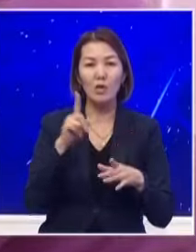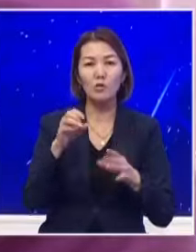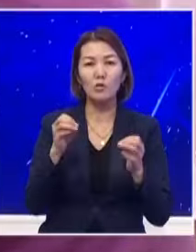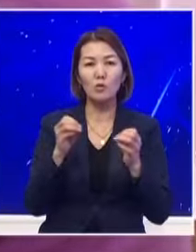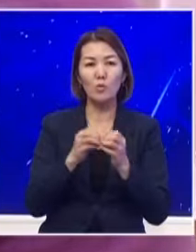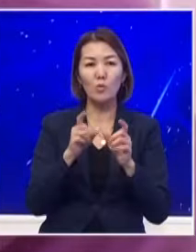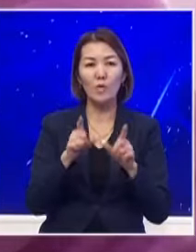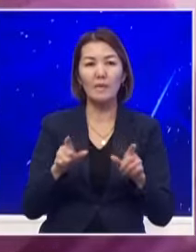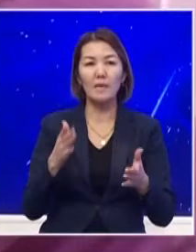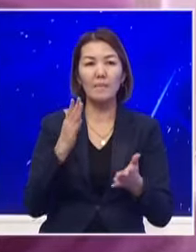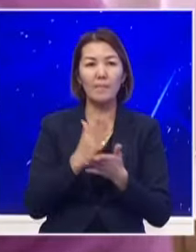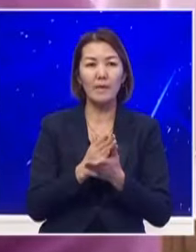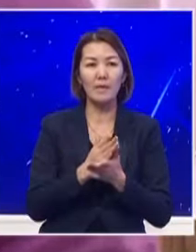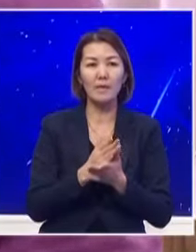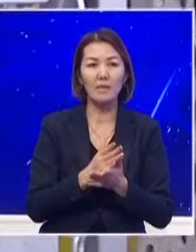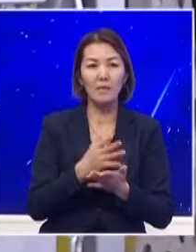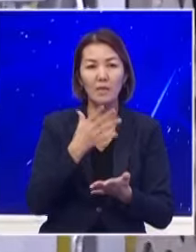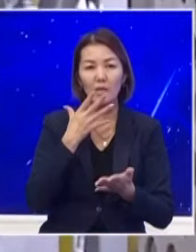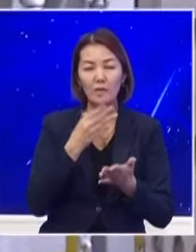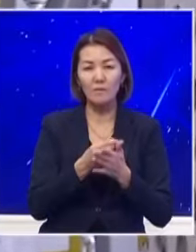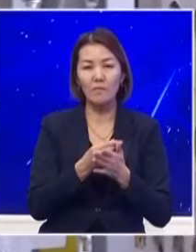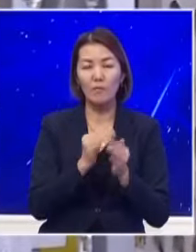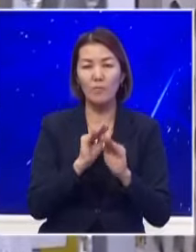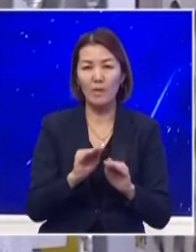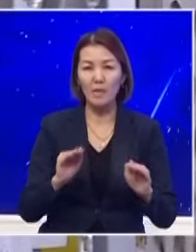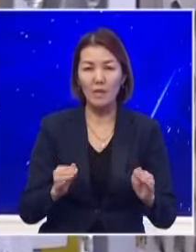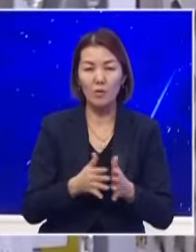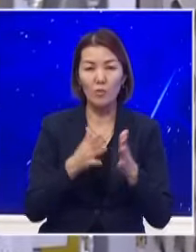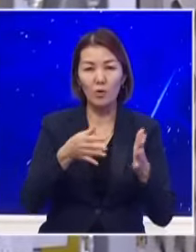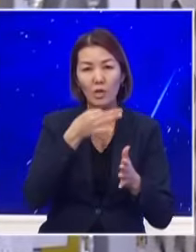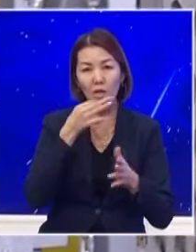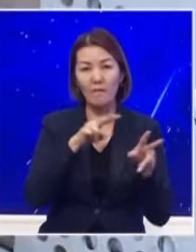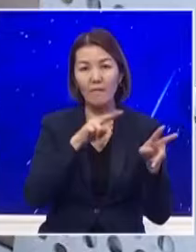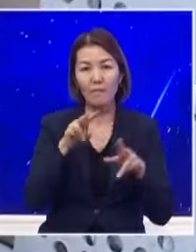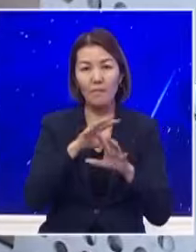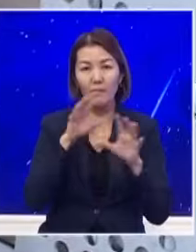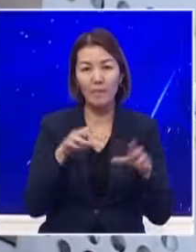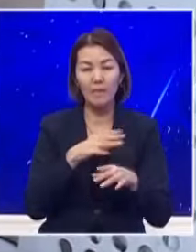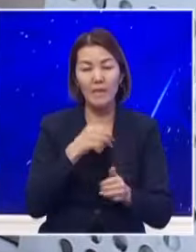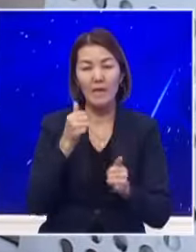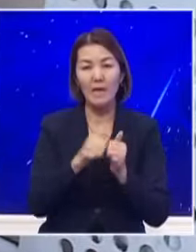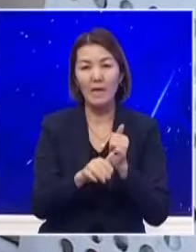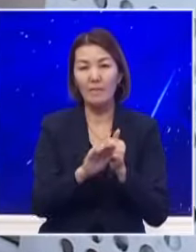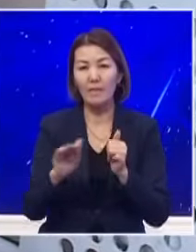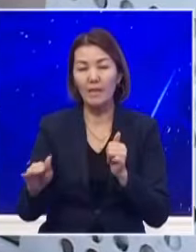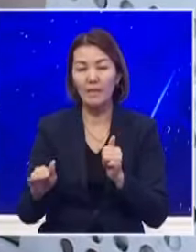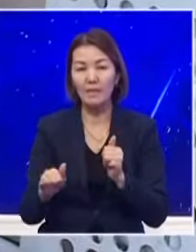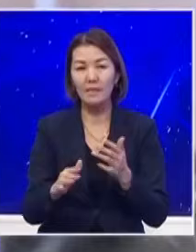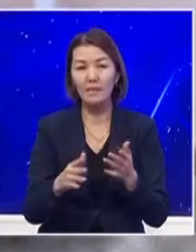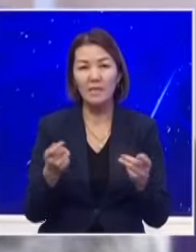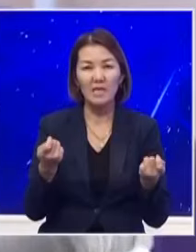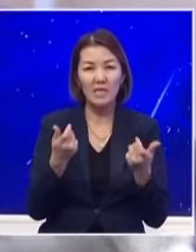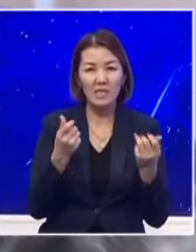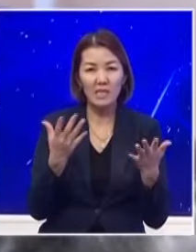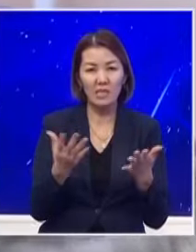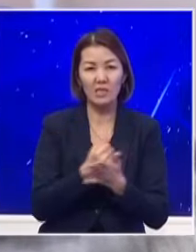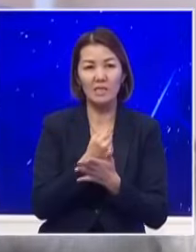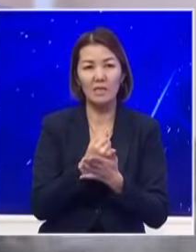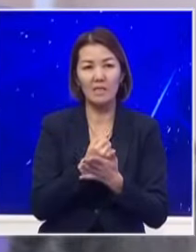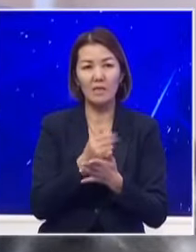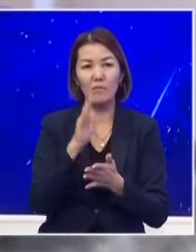Мұнда әр маман өзінің тәрбиеленушісіне үлкен жауапкершілікпен қарайды. Оларға әр баланың кішкентай болса да жеткен